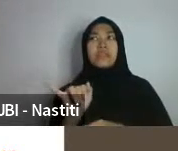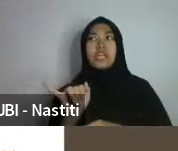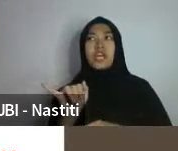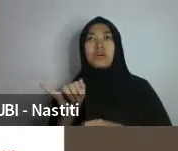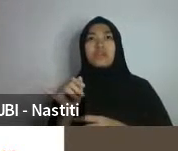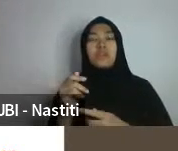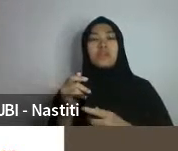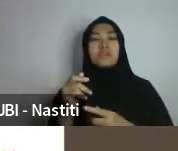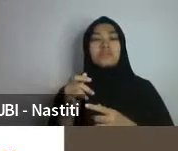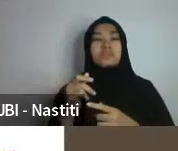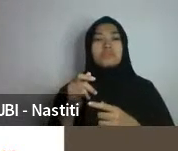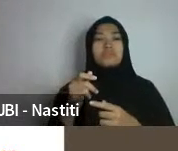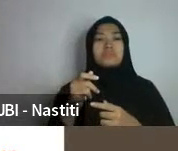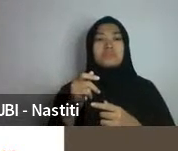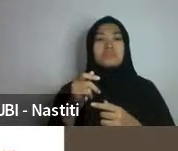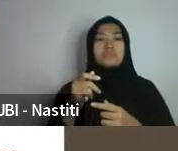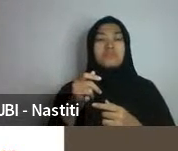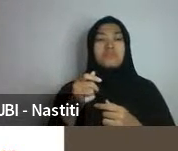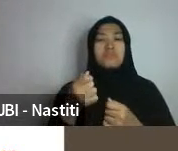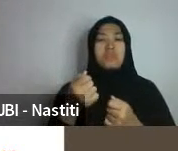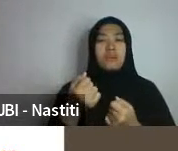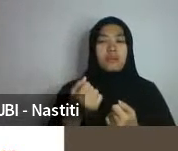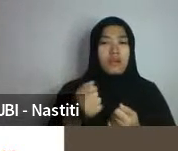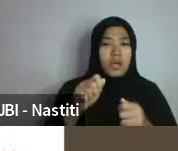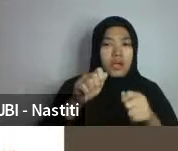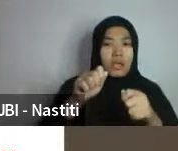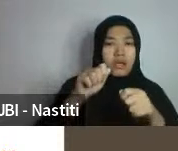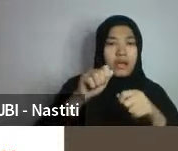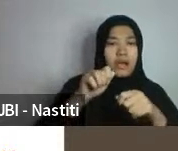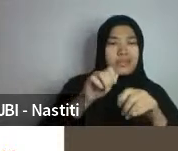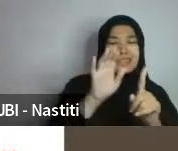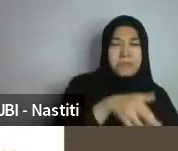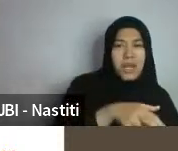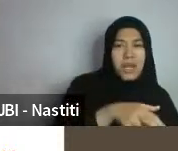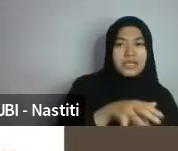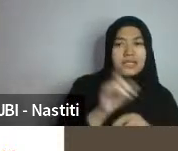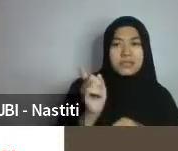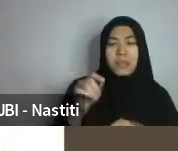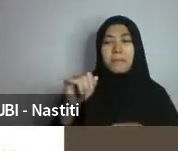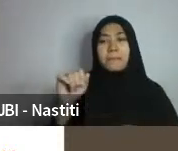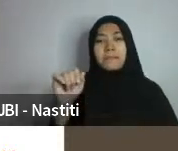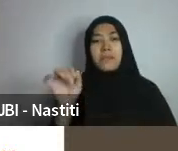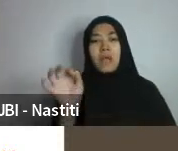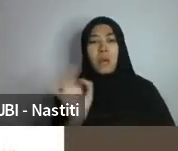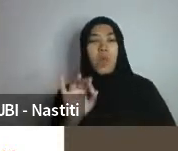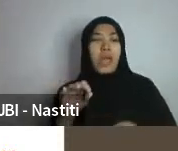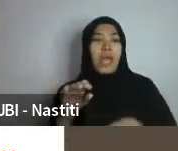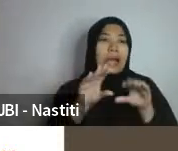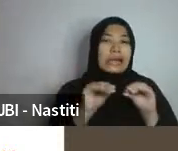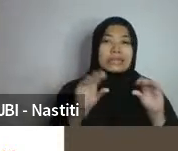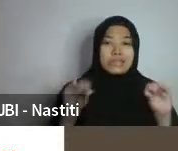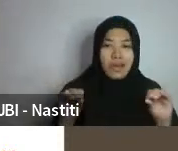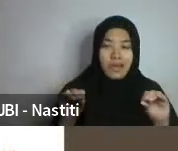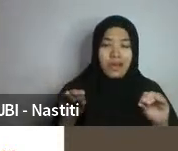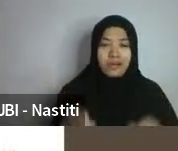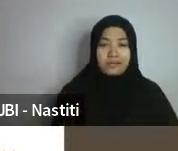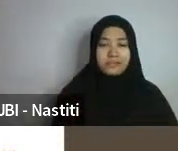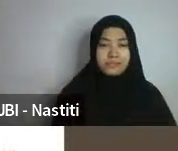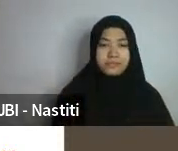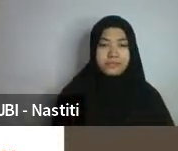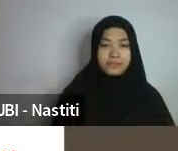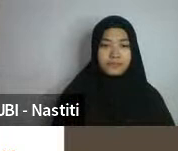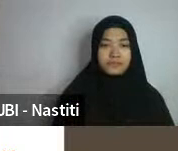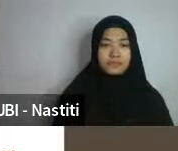kan obat-obatan kita tergantung dari, kalau yang BPJS ya, kecuali yang bayar sendiri, itu tergantung